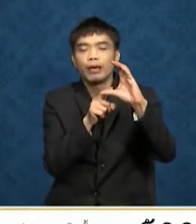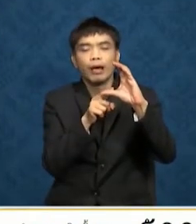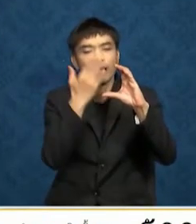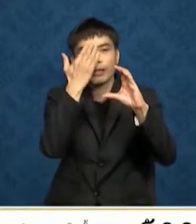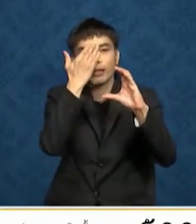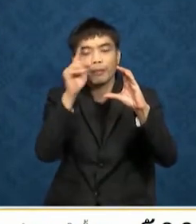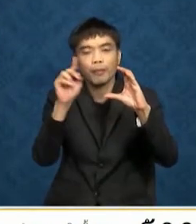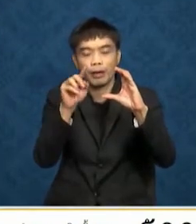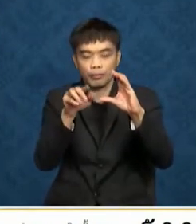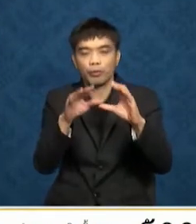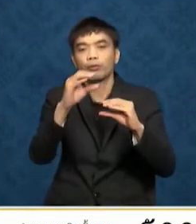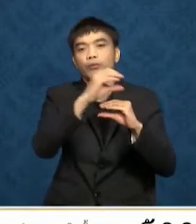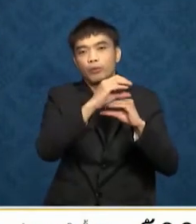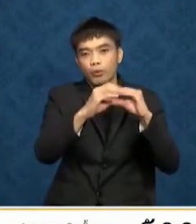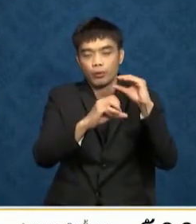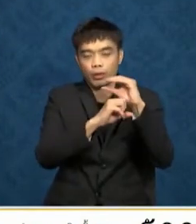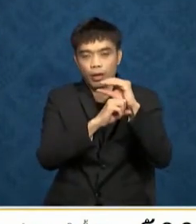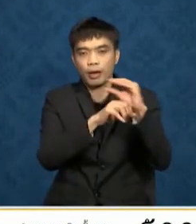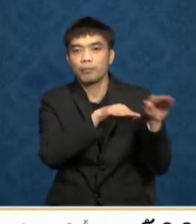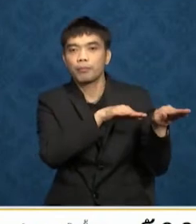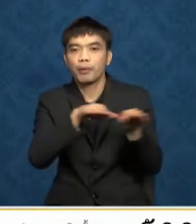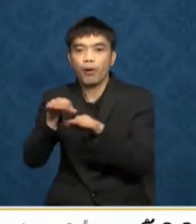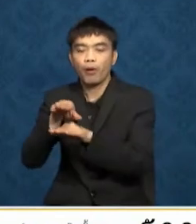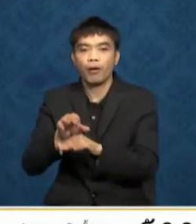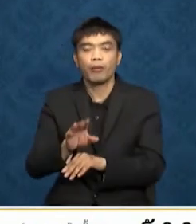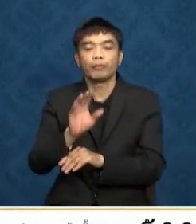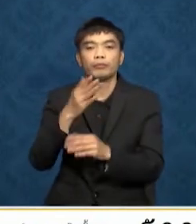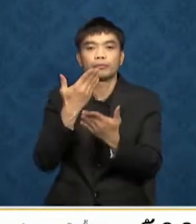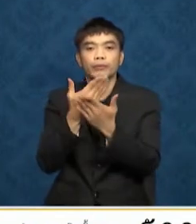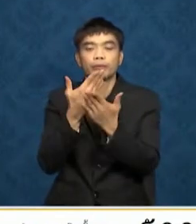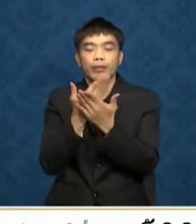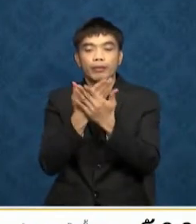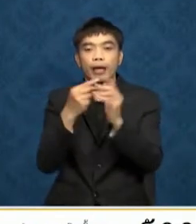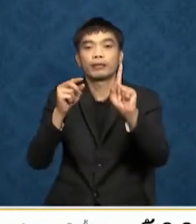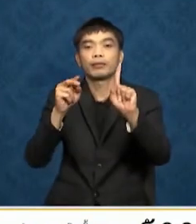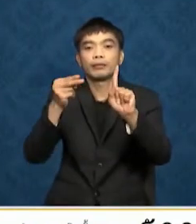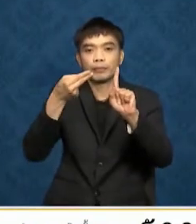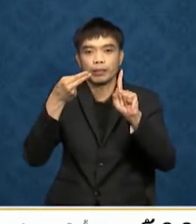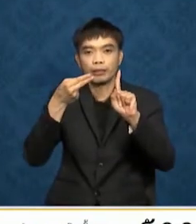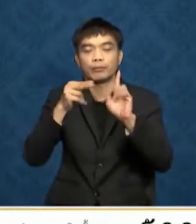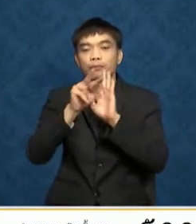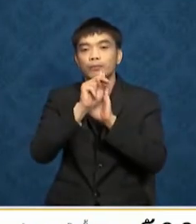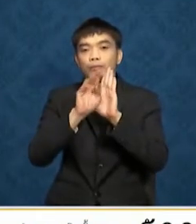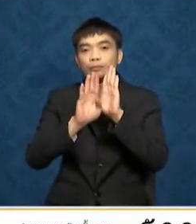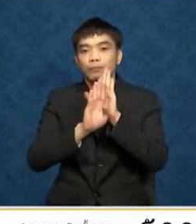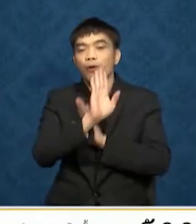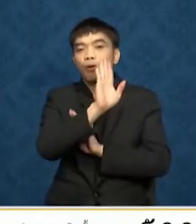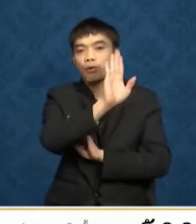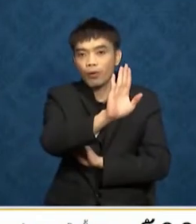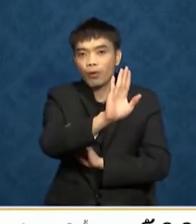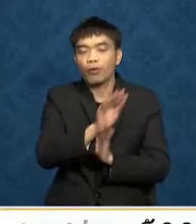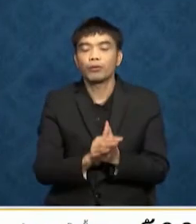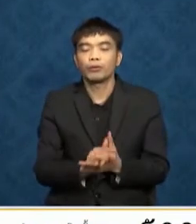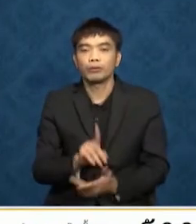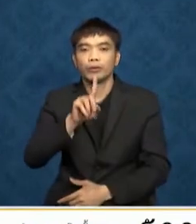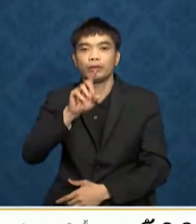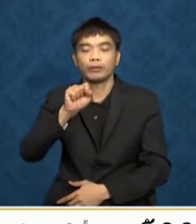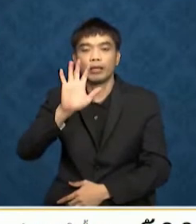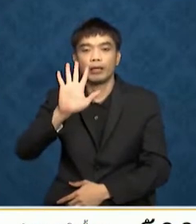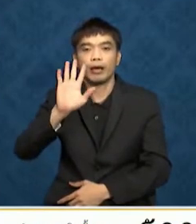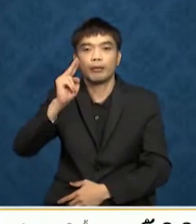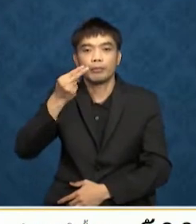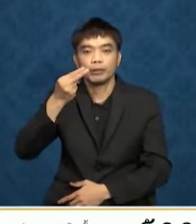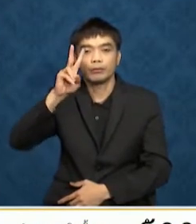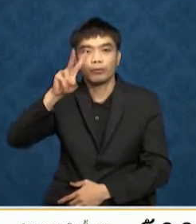รองรับโครงการจิอ walletซึ่งเป็นนโยบายของรัฐบาลเนี่ย 1 52,000ล้าน